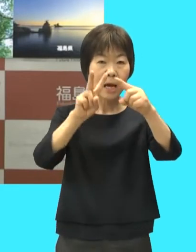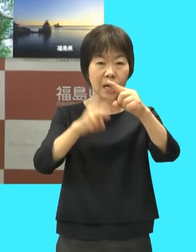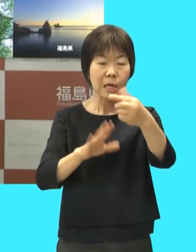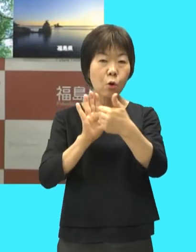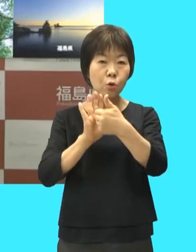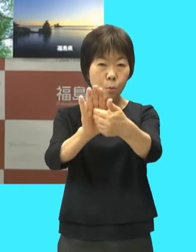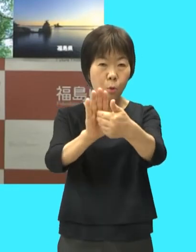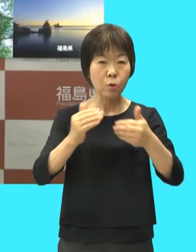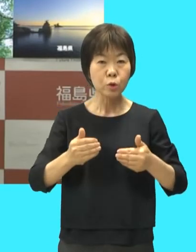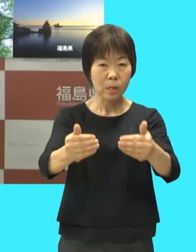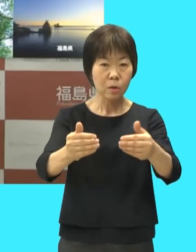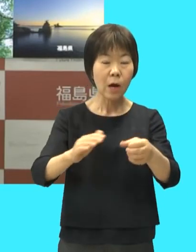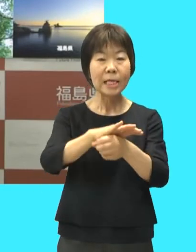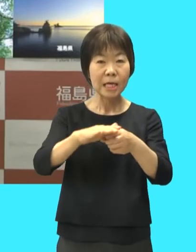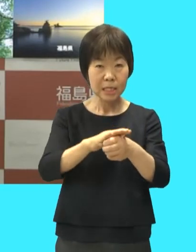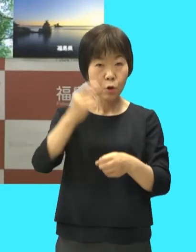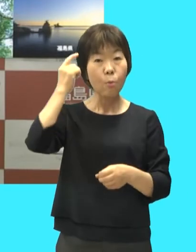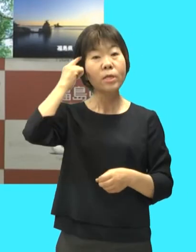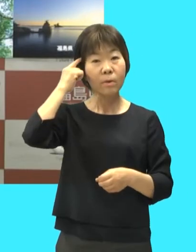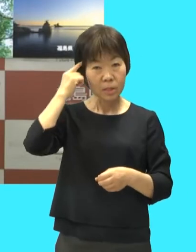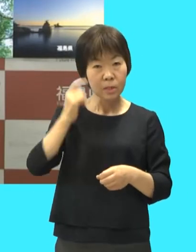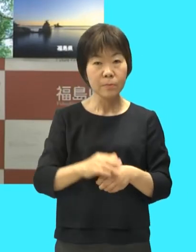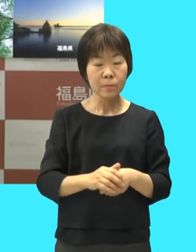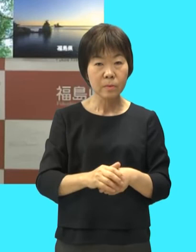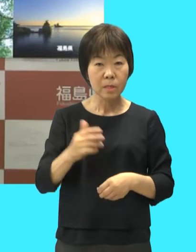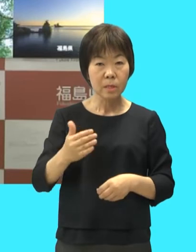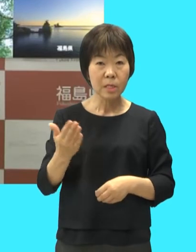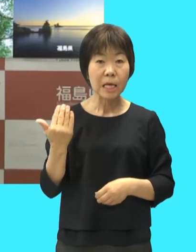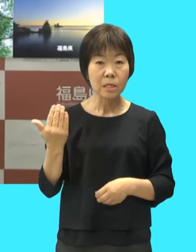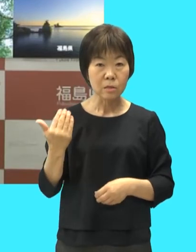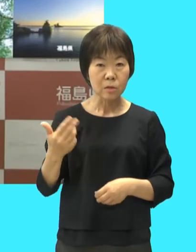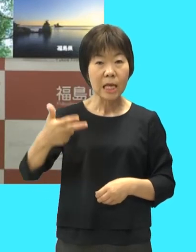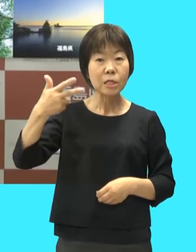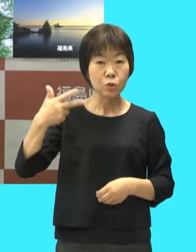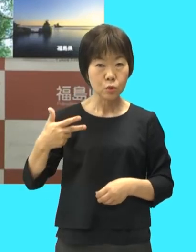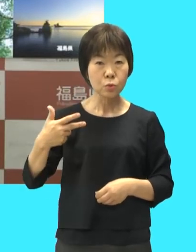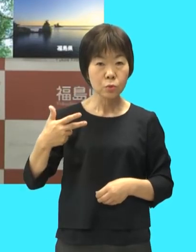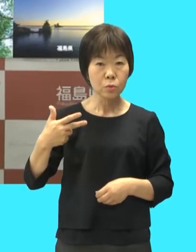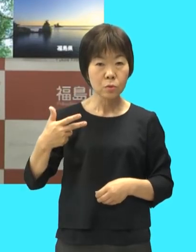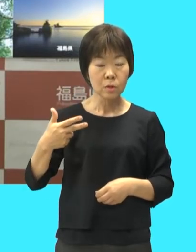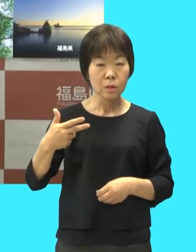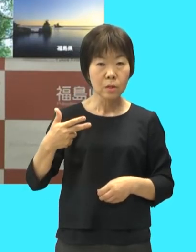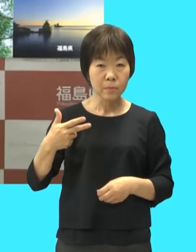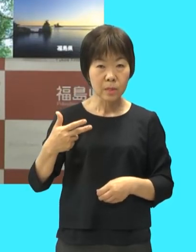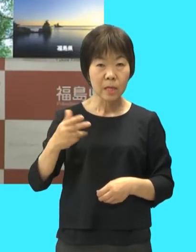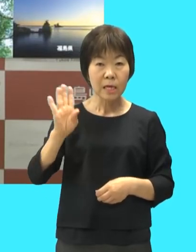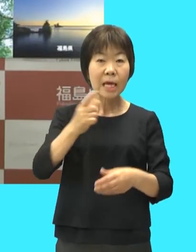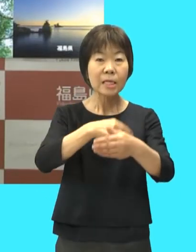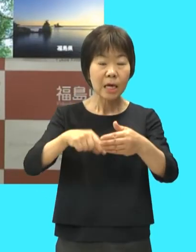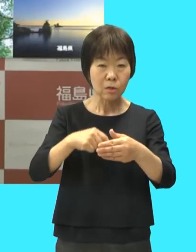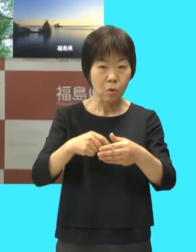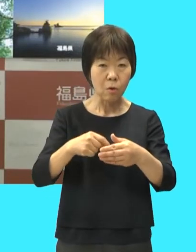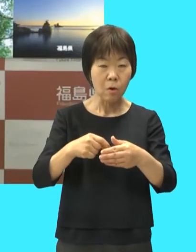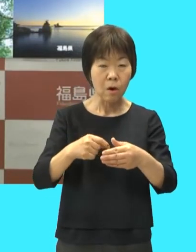ていくことが重要だと考えています。先週でありますが、新たに県内の福